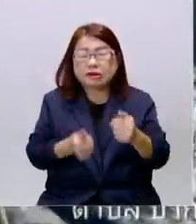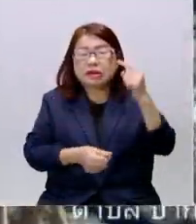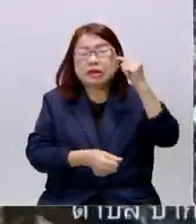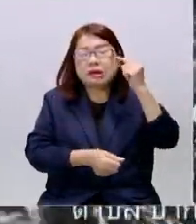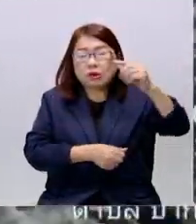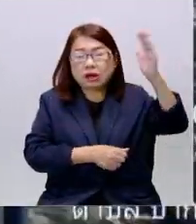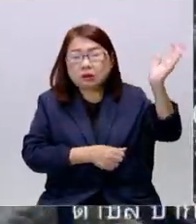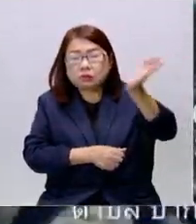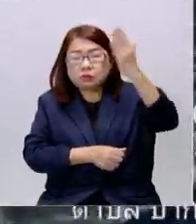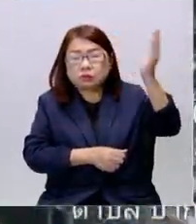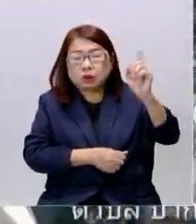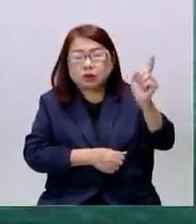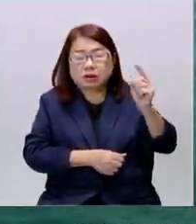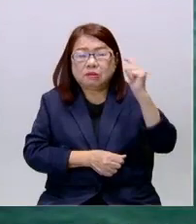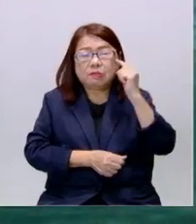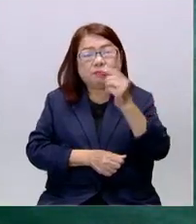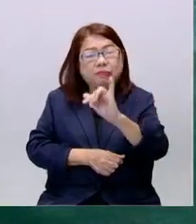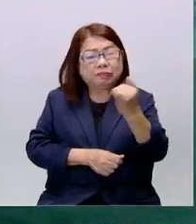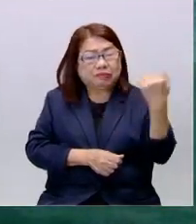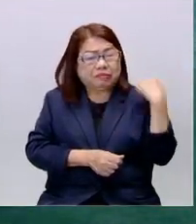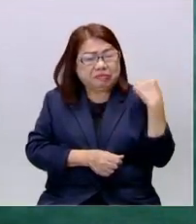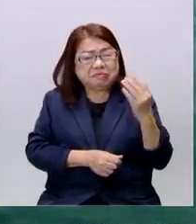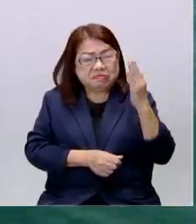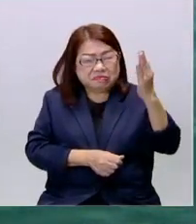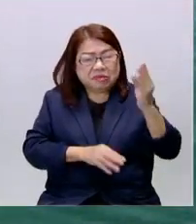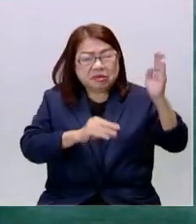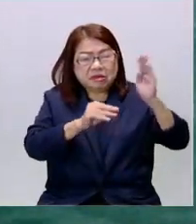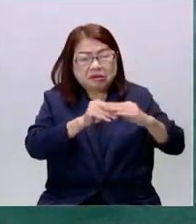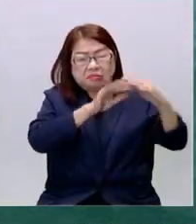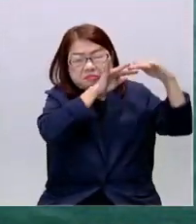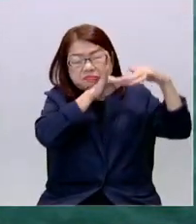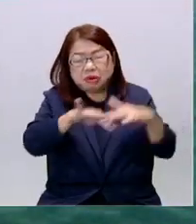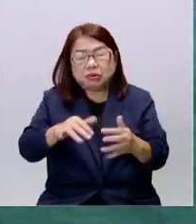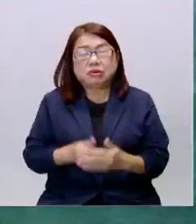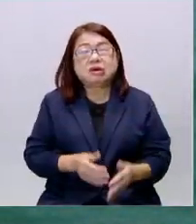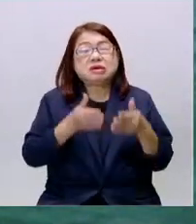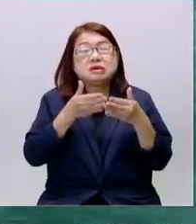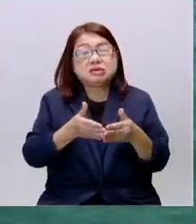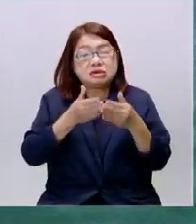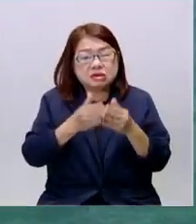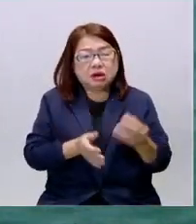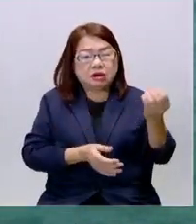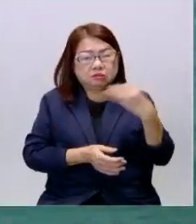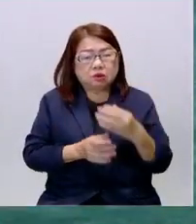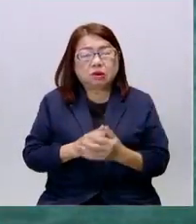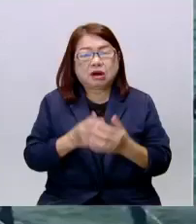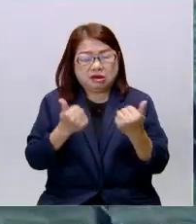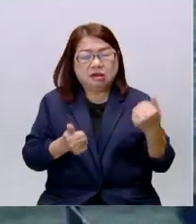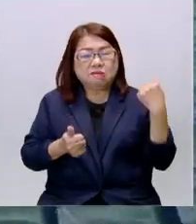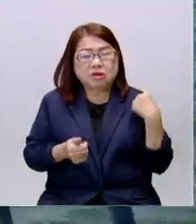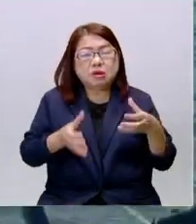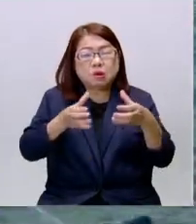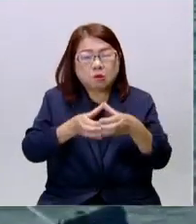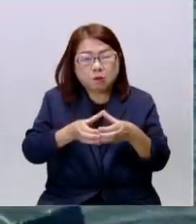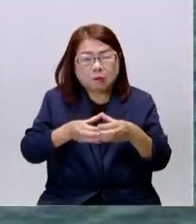รณ์อากาศที่คาดว่าอาจจะมีทัศนวิสัยที่เลวร้ายมากขึ้นซึ่งเรือหลวงราวีได้รายงานกลับมาว่าในขณะนี้ยังคงจัดชุดประดาน้ำล